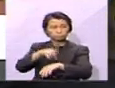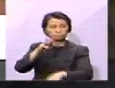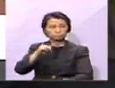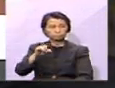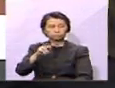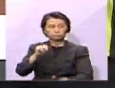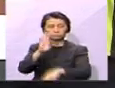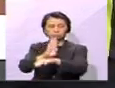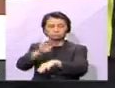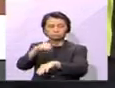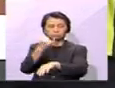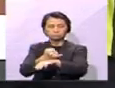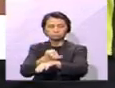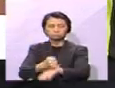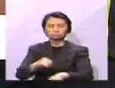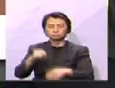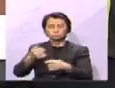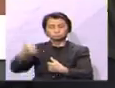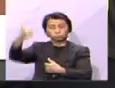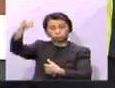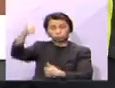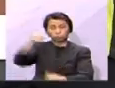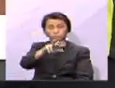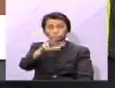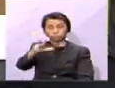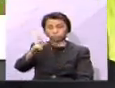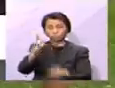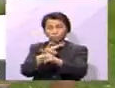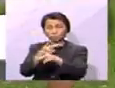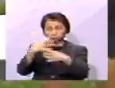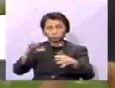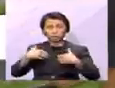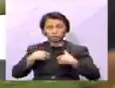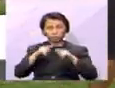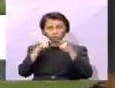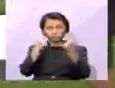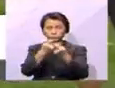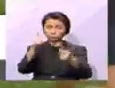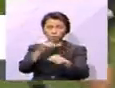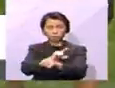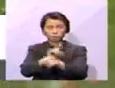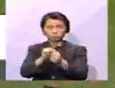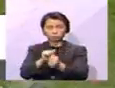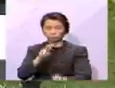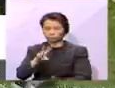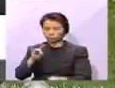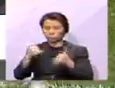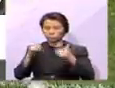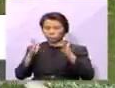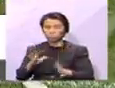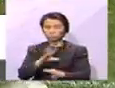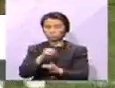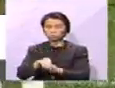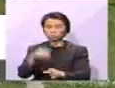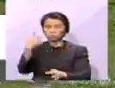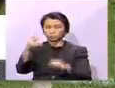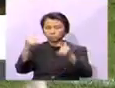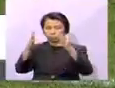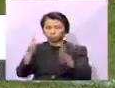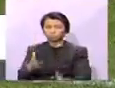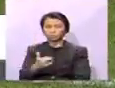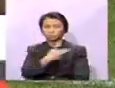Bukit Jalil juara 303 kali piala Malaysia itu sudah pun mempunyai pasukan lengkap dengan 28 pemain termasuk pemain